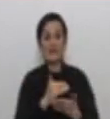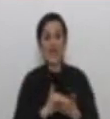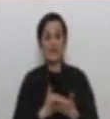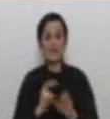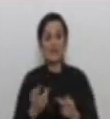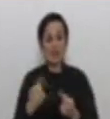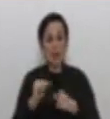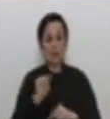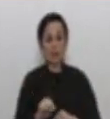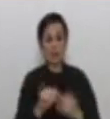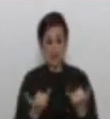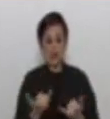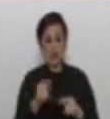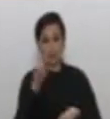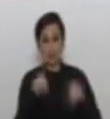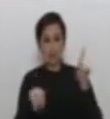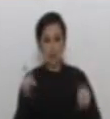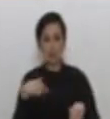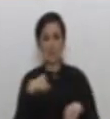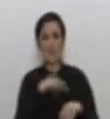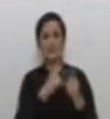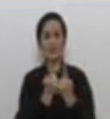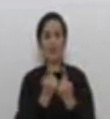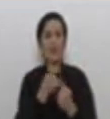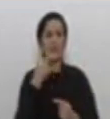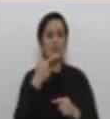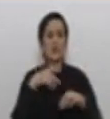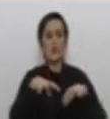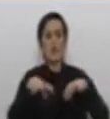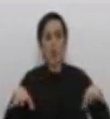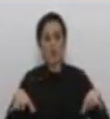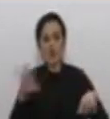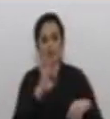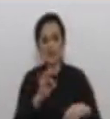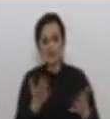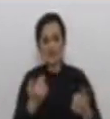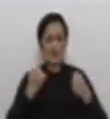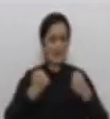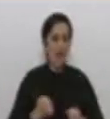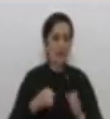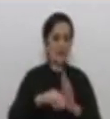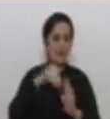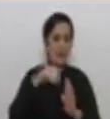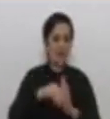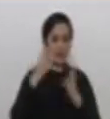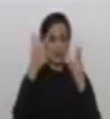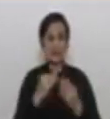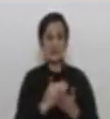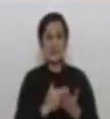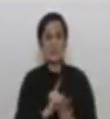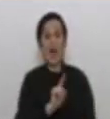დაბრუნებას. Დღეს აქ ზოგიერთი ჩვენი კოლეგა საუბრობდა პოლარიზებაზე, დაძაბულ საარჩევნო დღისასწიგზე,